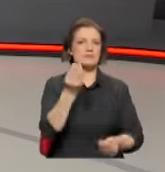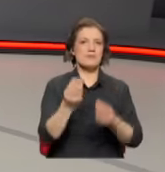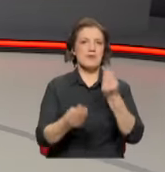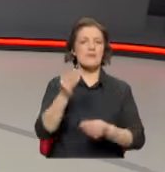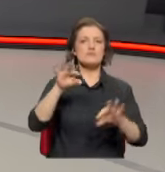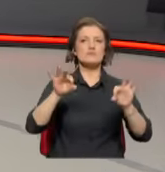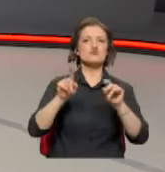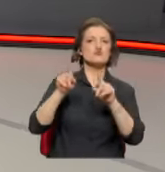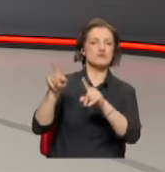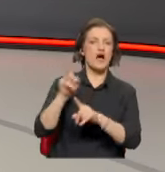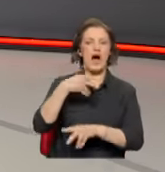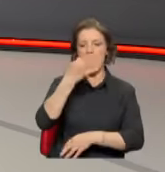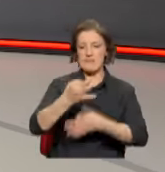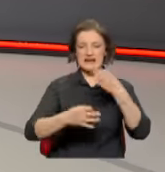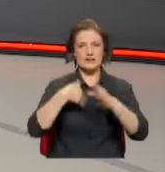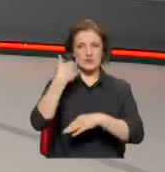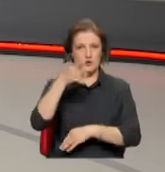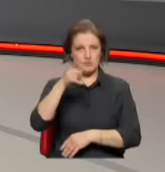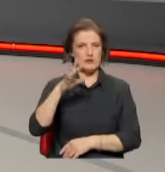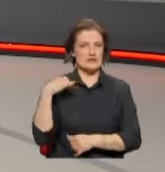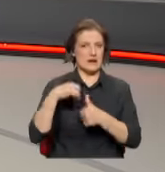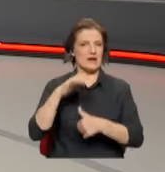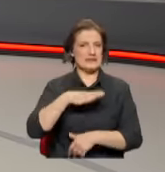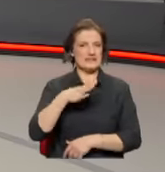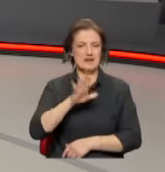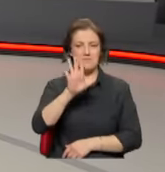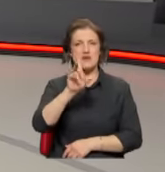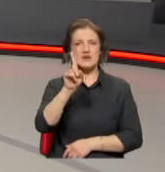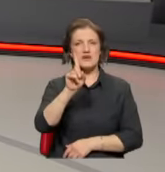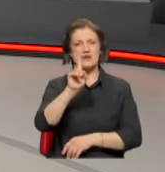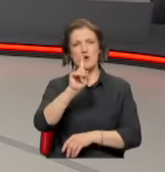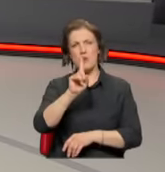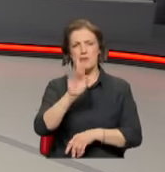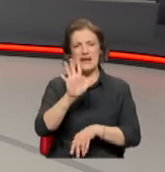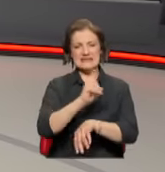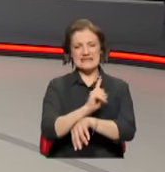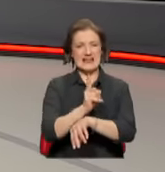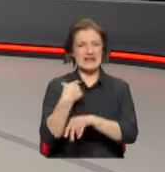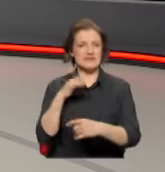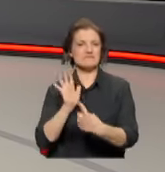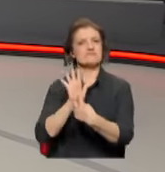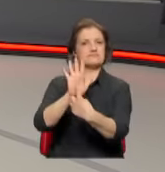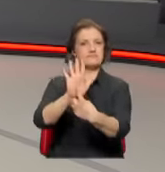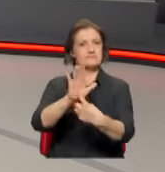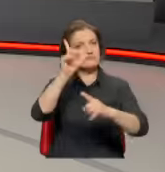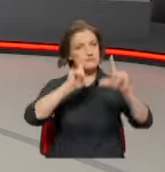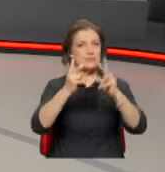şurada haberden sonra bunu gene isteyeceğim ben. Bir 5 saniye falan vereceğim, fotoğraf çekebilirsiniz.